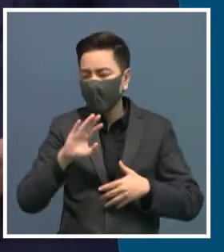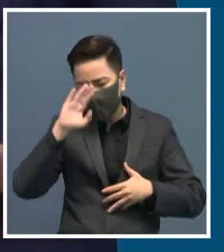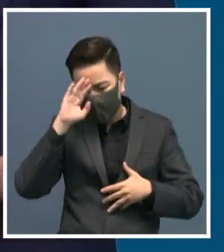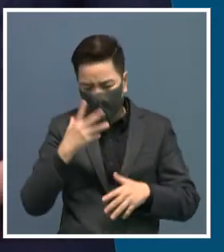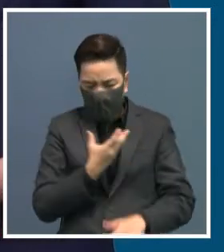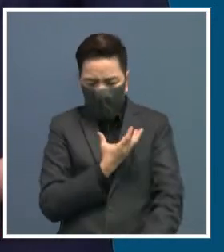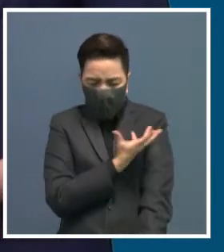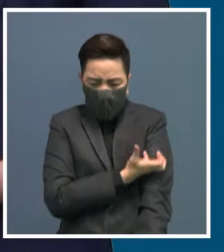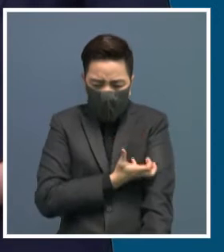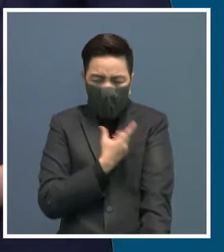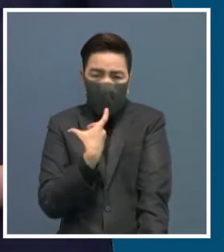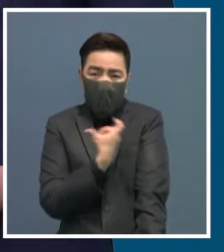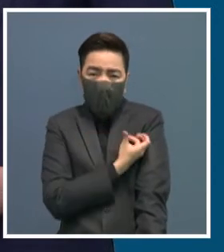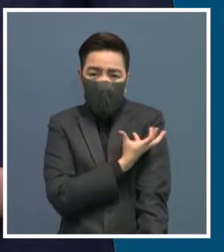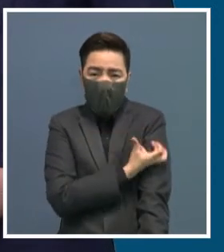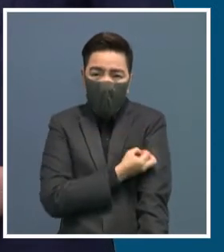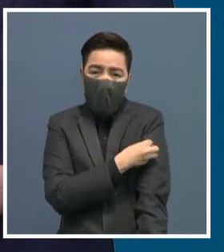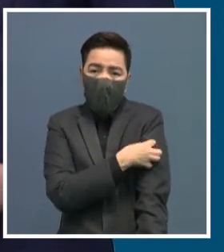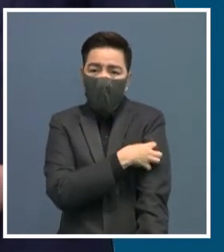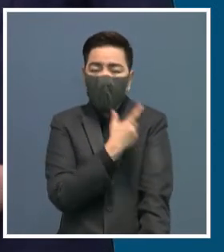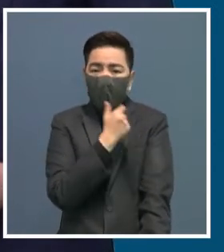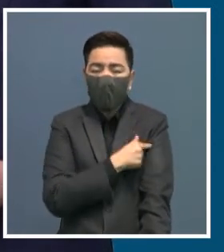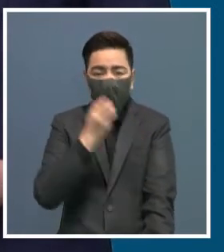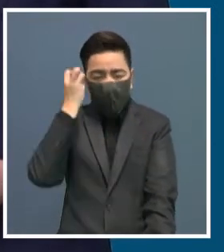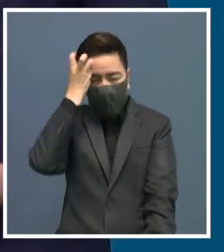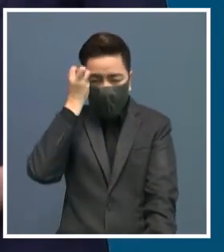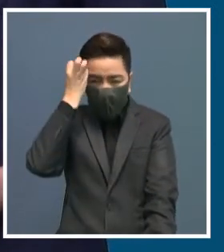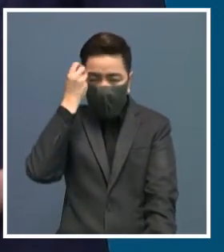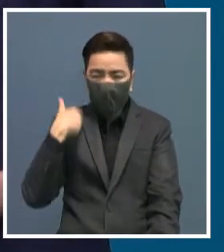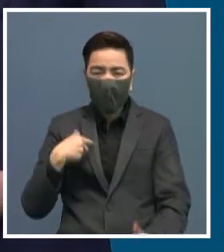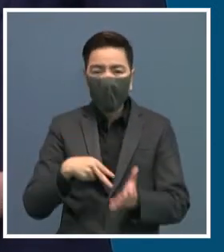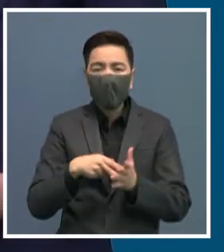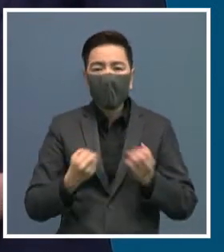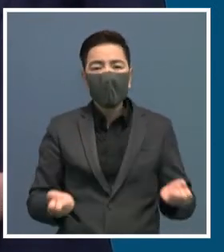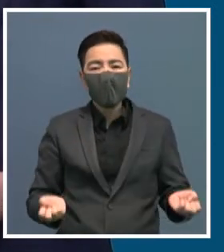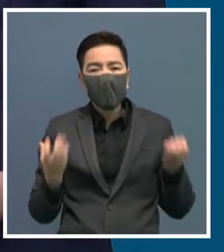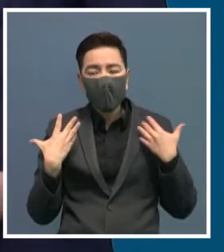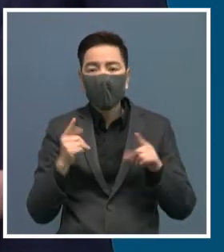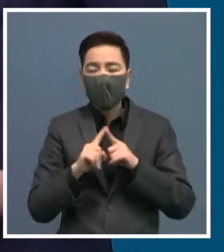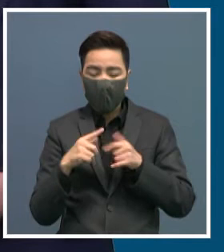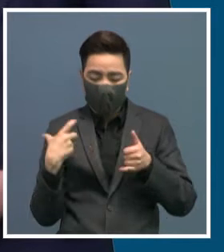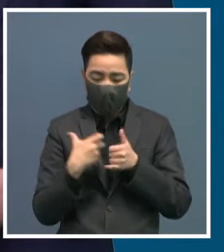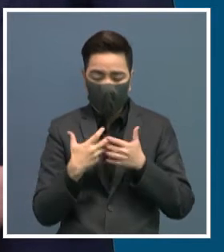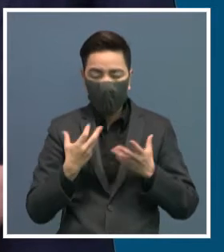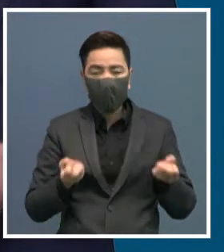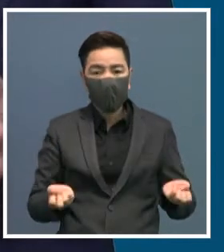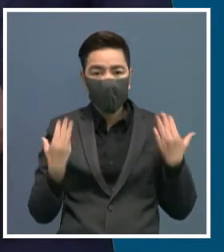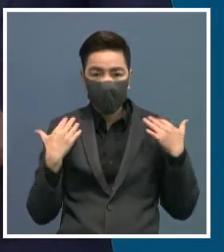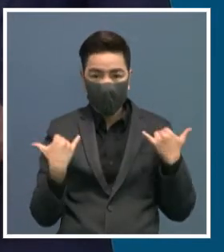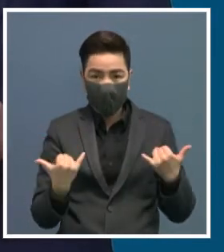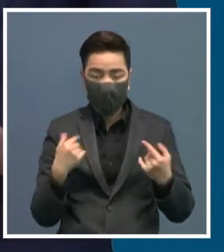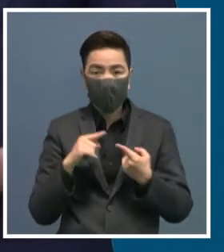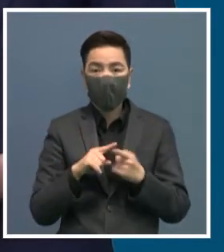ปวดบวมแดงบริเวณที่ฉีดรวมถึงอาจจะปวดศีรษะแล้วก็อ่อนเพลียเล็กน้อยหลังจากรับวัคซีนนะคะ